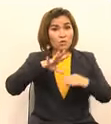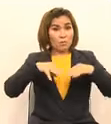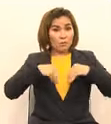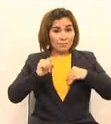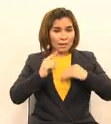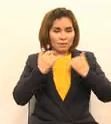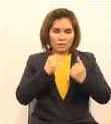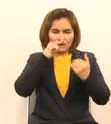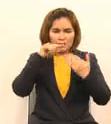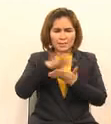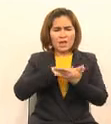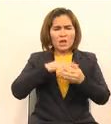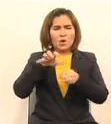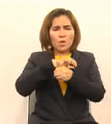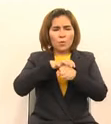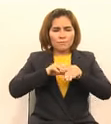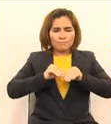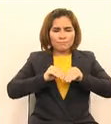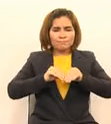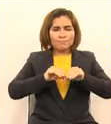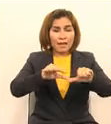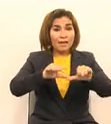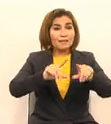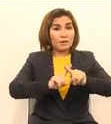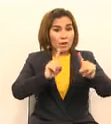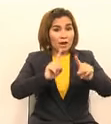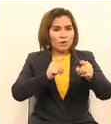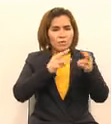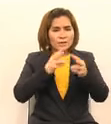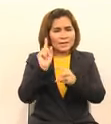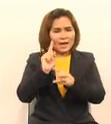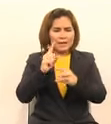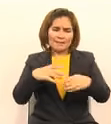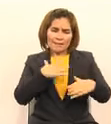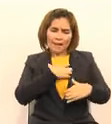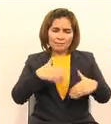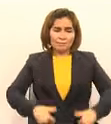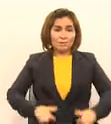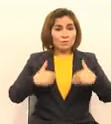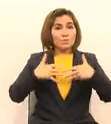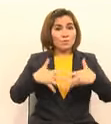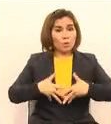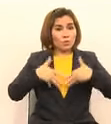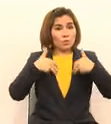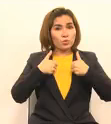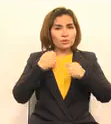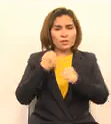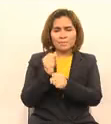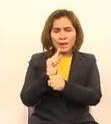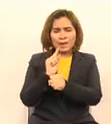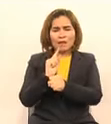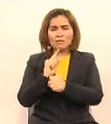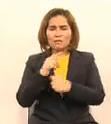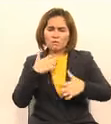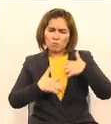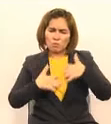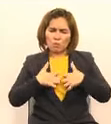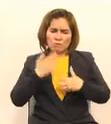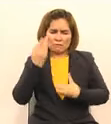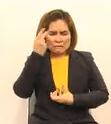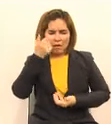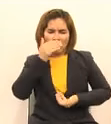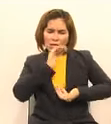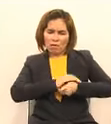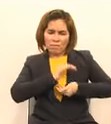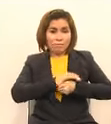นะครับแต่ว่าเราสามารถเลือกได้ครับว่าเราจะมีความสุขกับสถานการณ์แบบนี้หรือเราจะมีความทุกข์กับสถานการณ์แบบนี้นะครับ